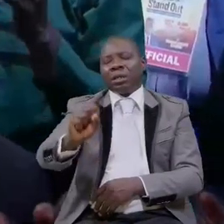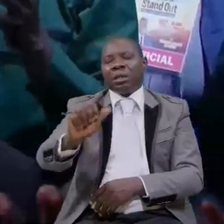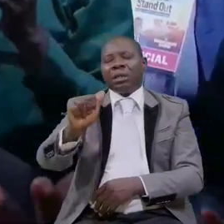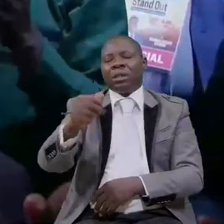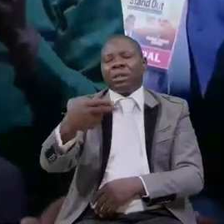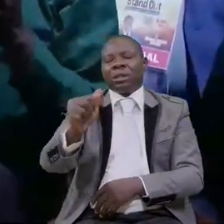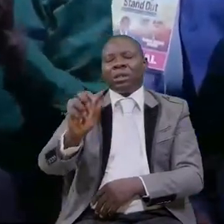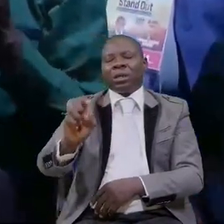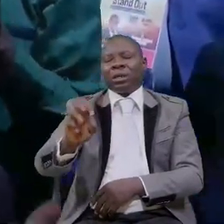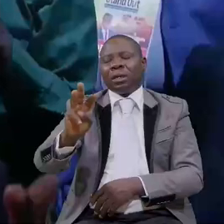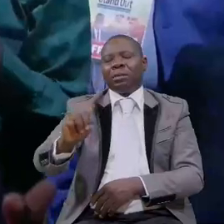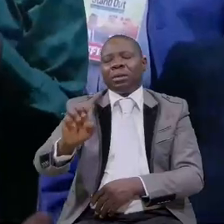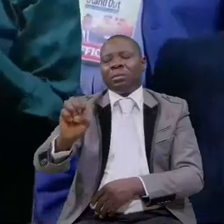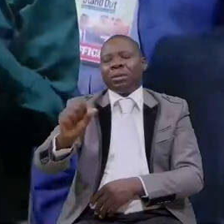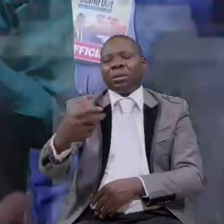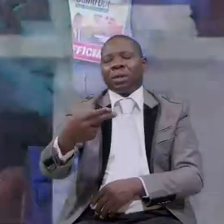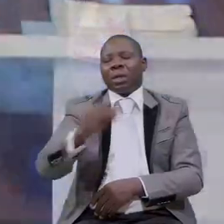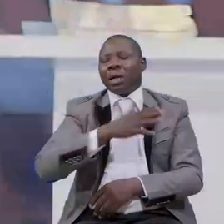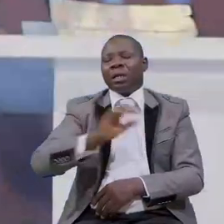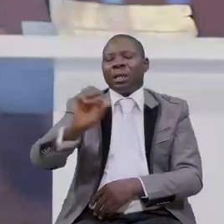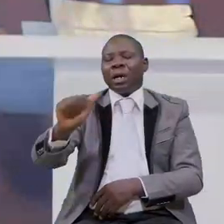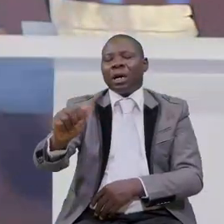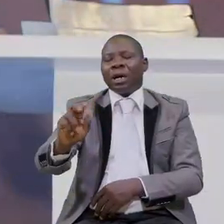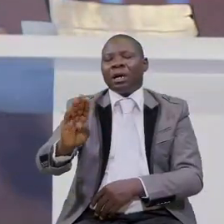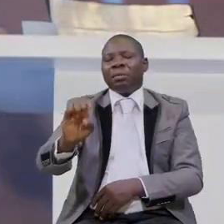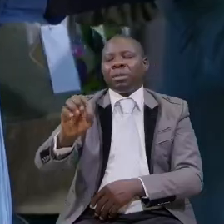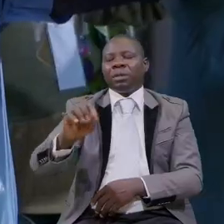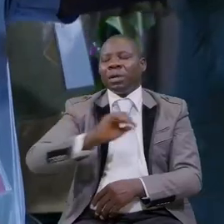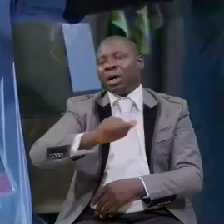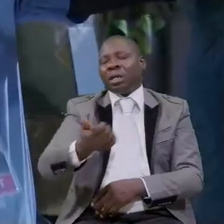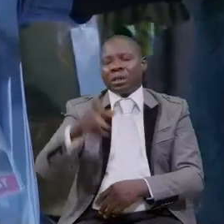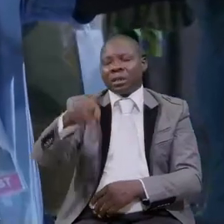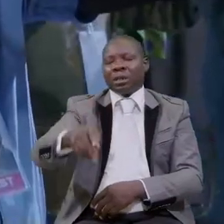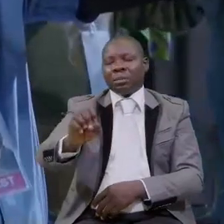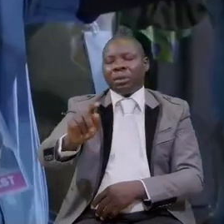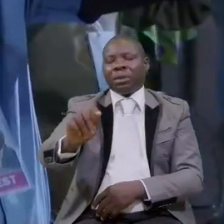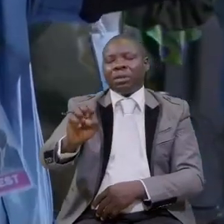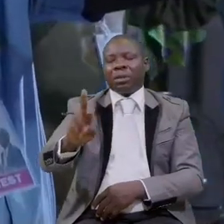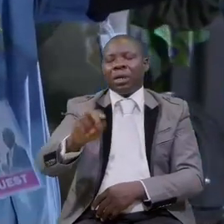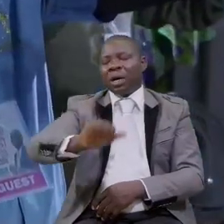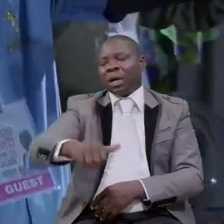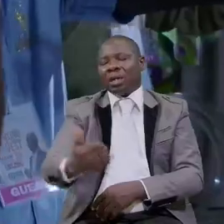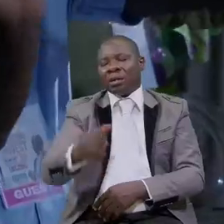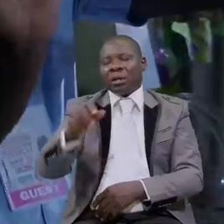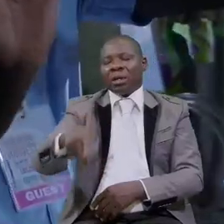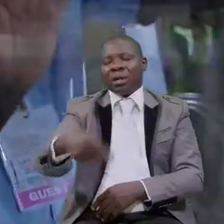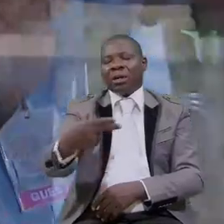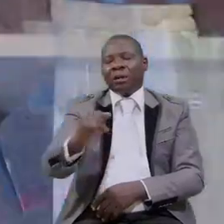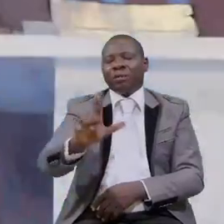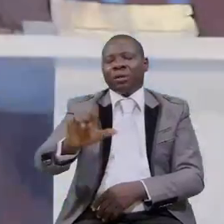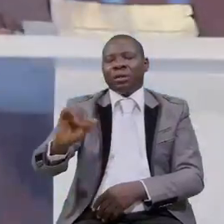Shadrach, Meshach et Abednego, un autre Pierre, un autre